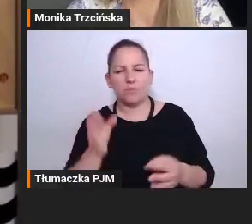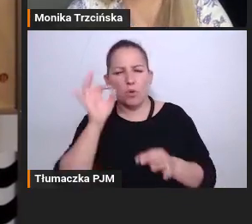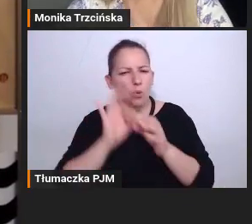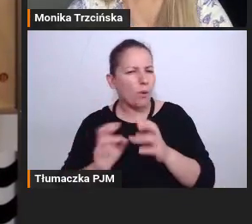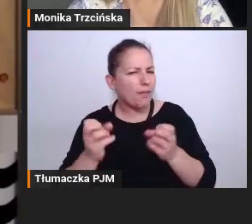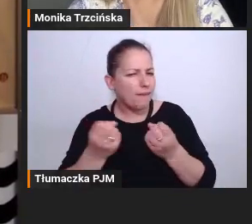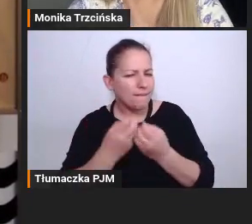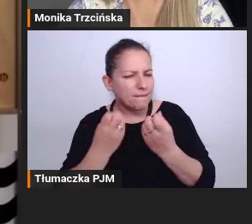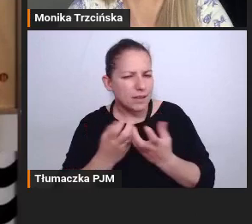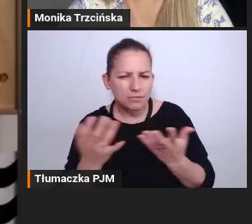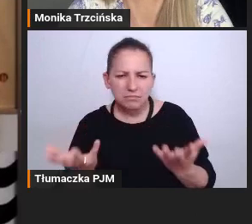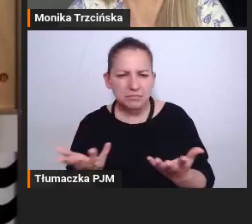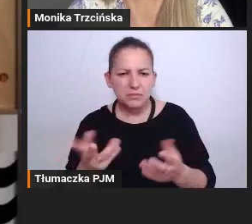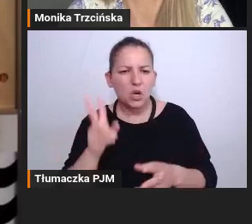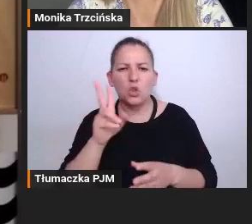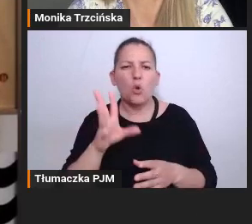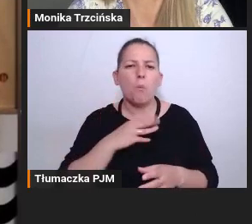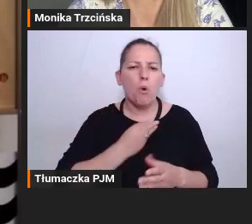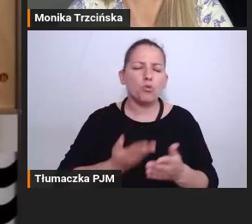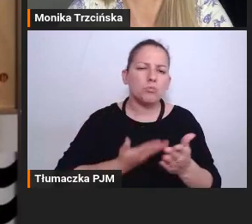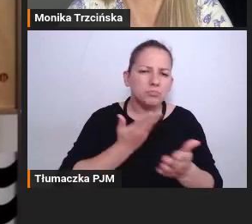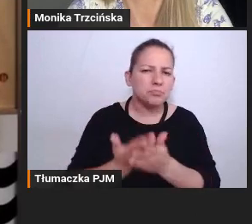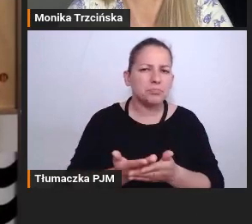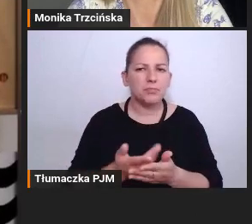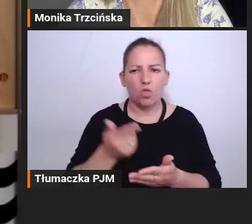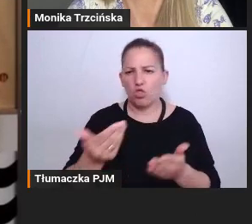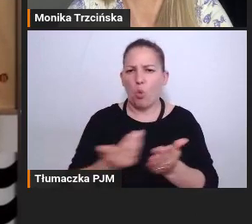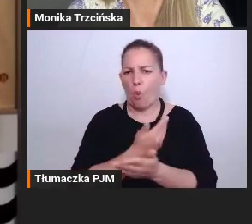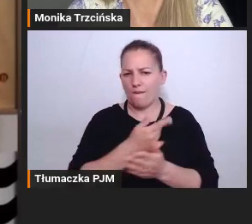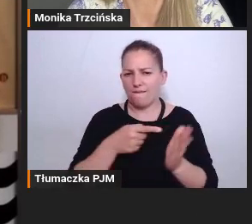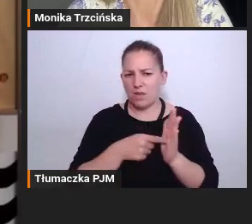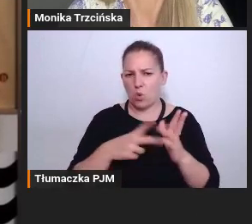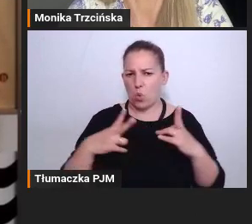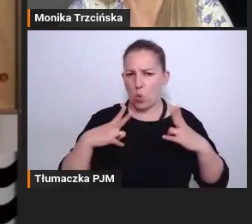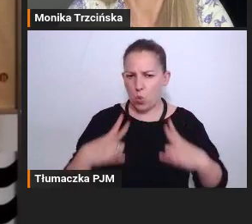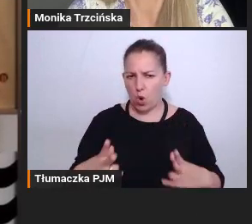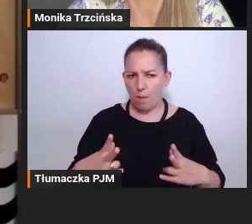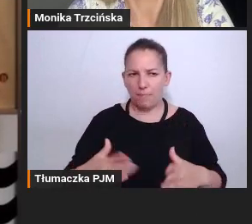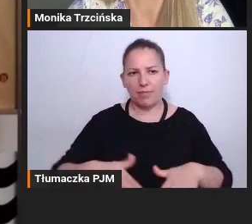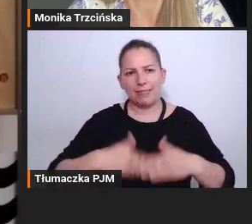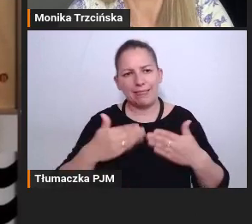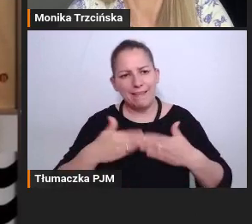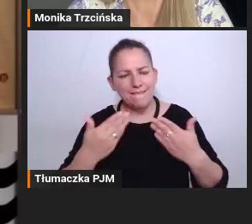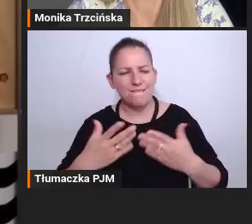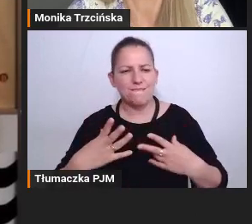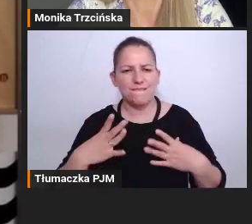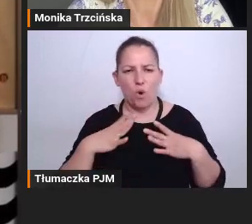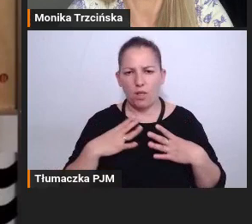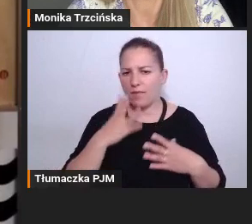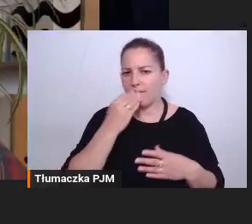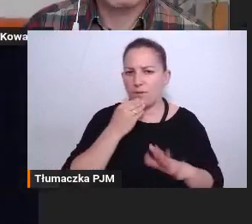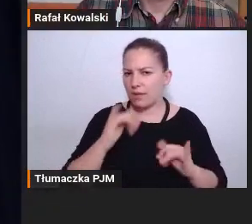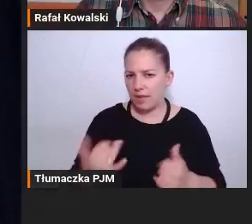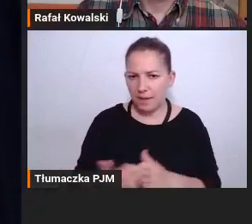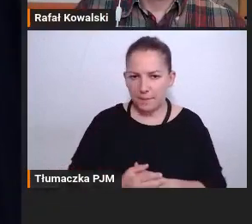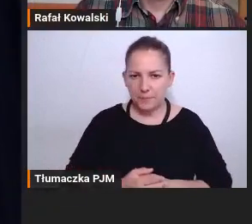ubiegać, jak ten zupełnie, jak rozumiem, nowy urlop czy też dni wolne wyglądają.